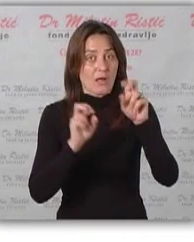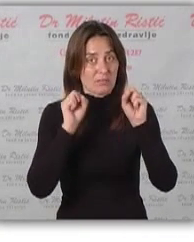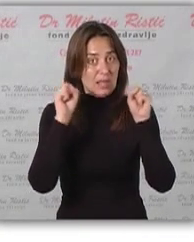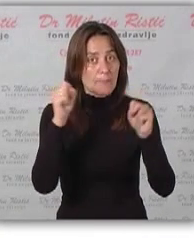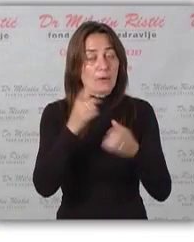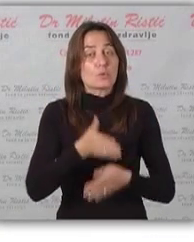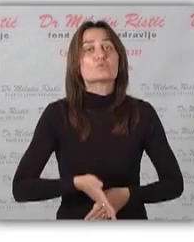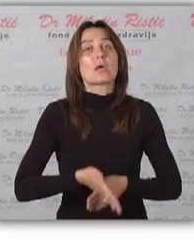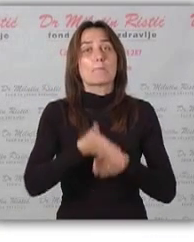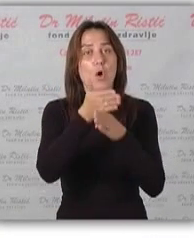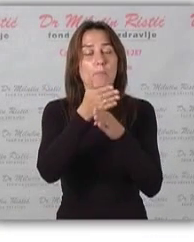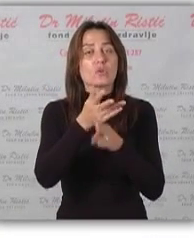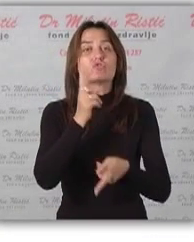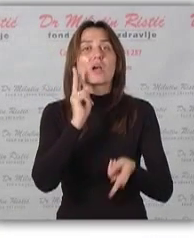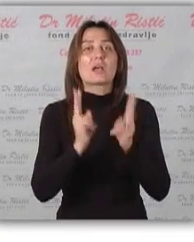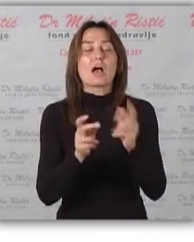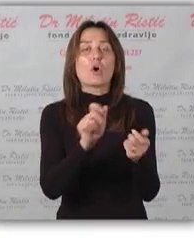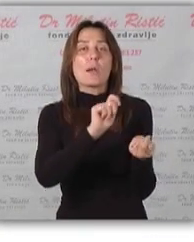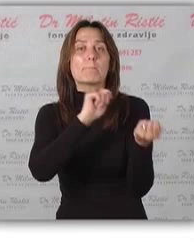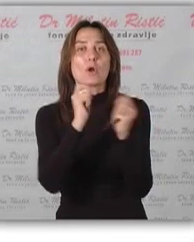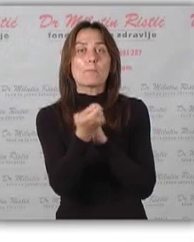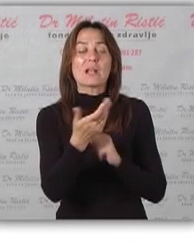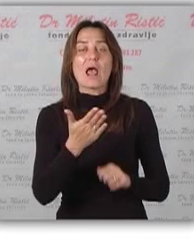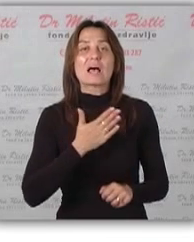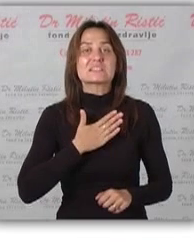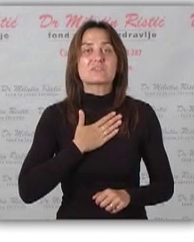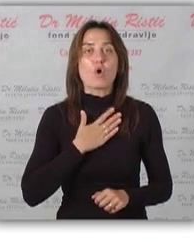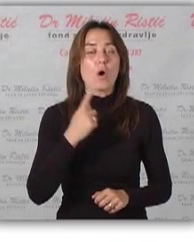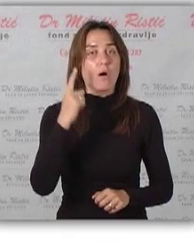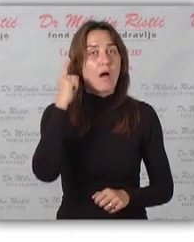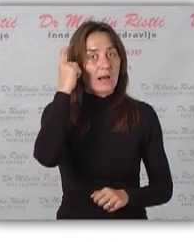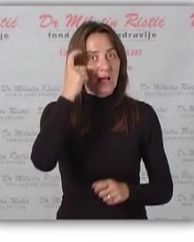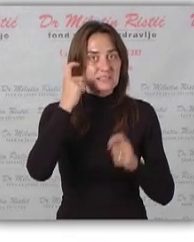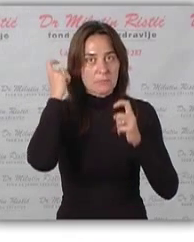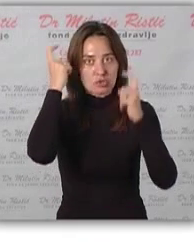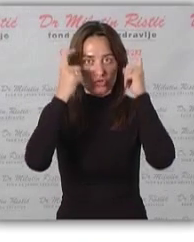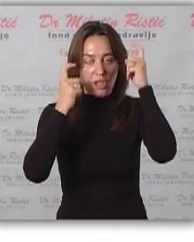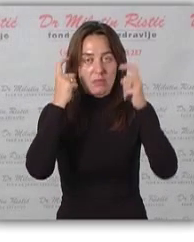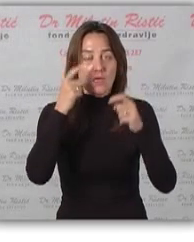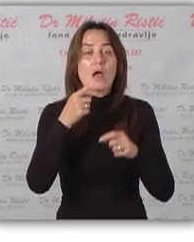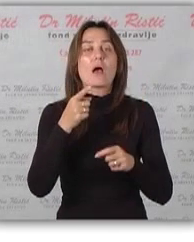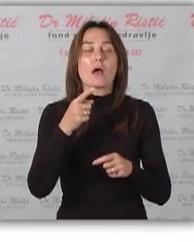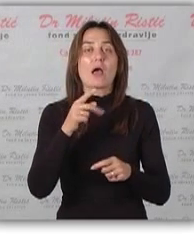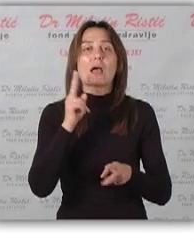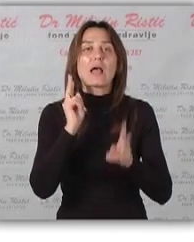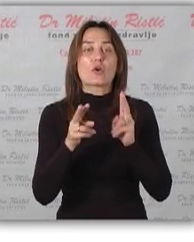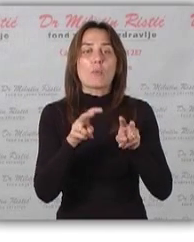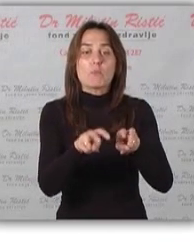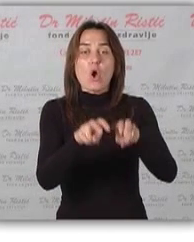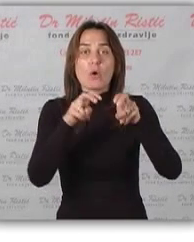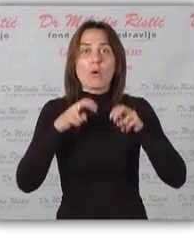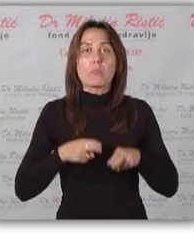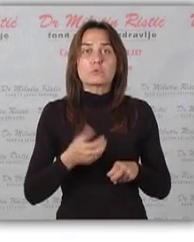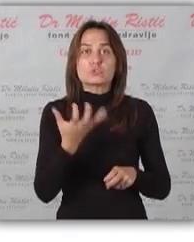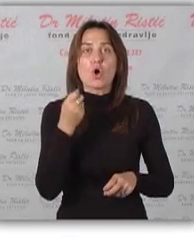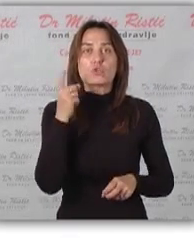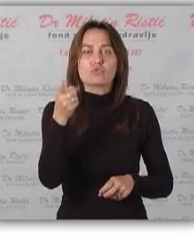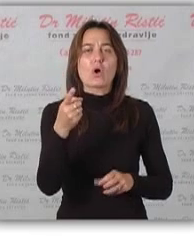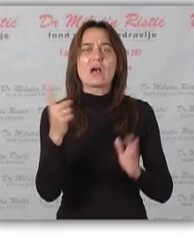psihoterapeutu za pomoć kako bi promenjala svoj način razmišljanja, odnosno kako bi odustala od